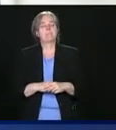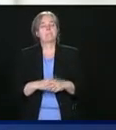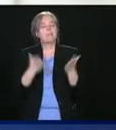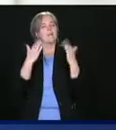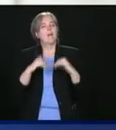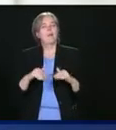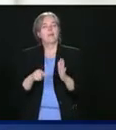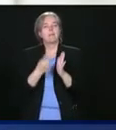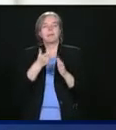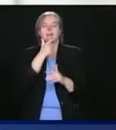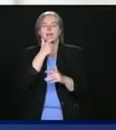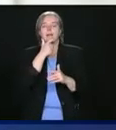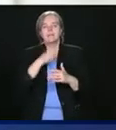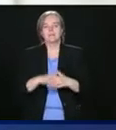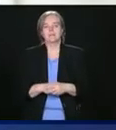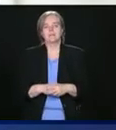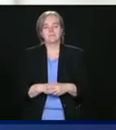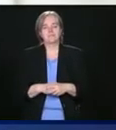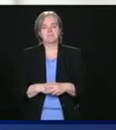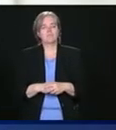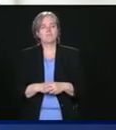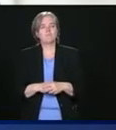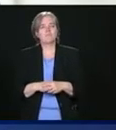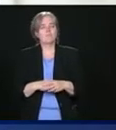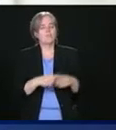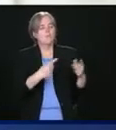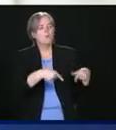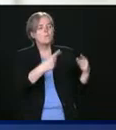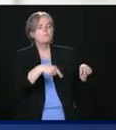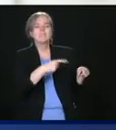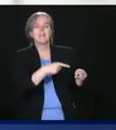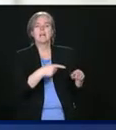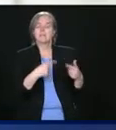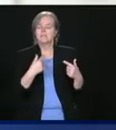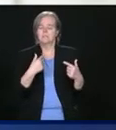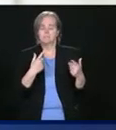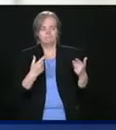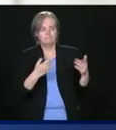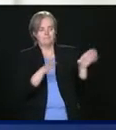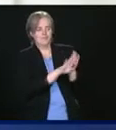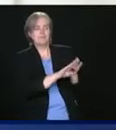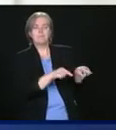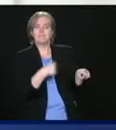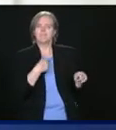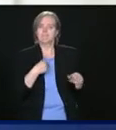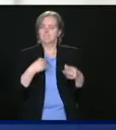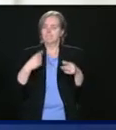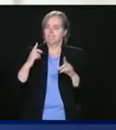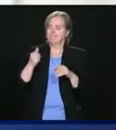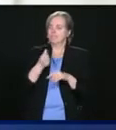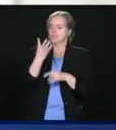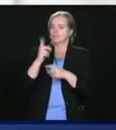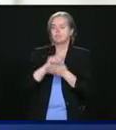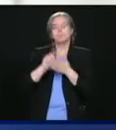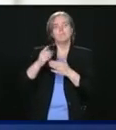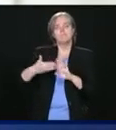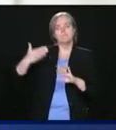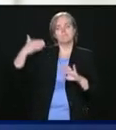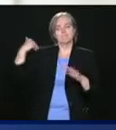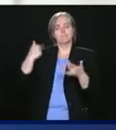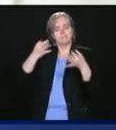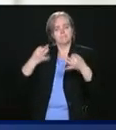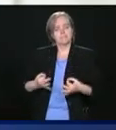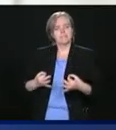of weeks ago. Nous avons pris la décision il y a de cela plusieurs semaines de fermer nos frontières aux voyageurs